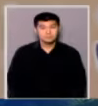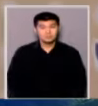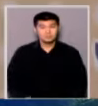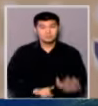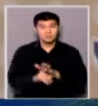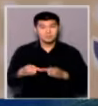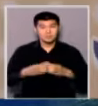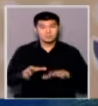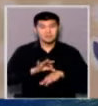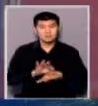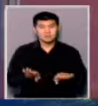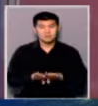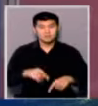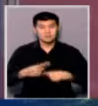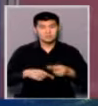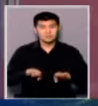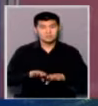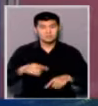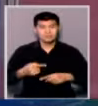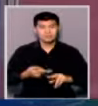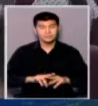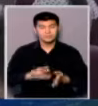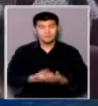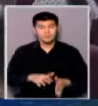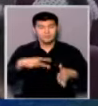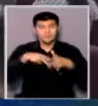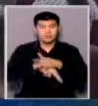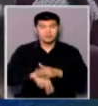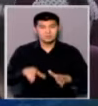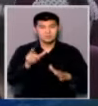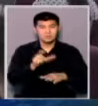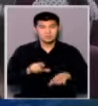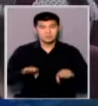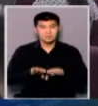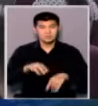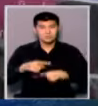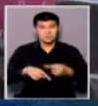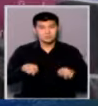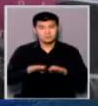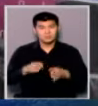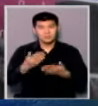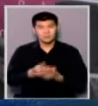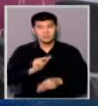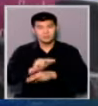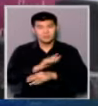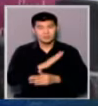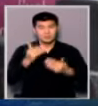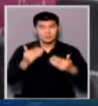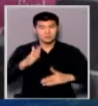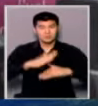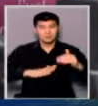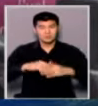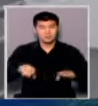Алдымен студенттерге күйік алу, дененің құрысуы мен суға батып кету кезінде ескерілуі тиіс қағидалар үйретілді.